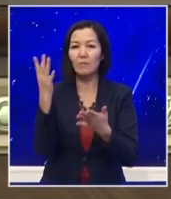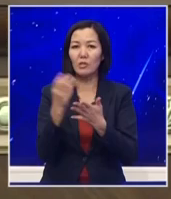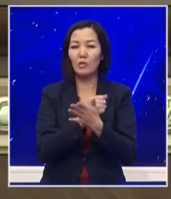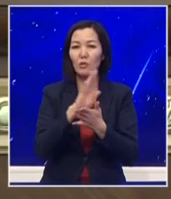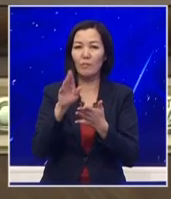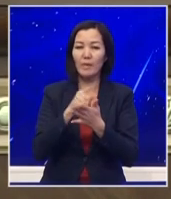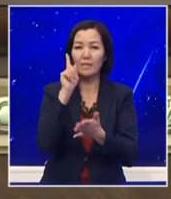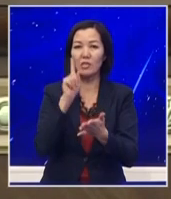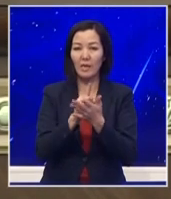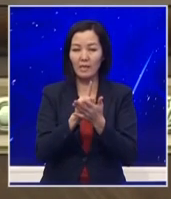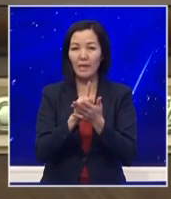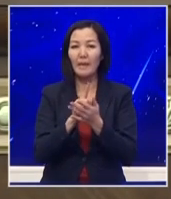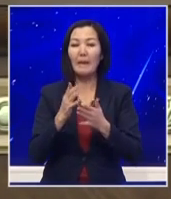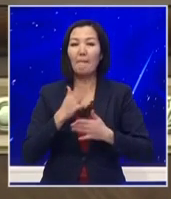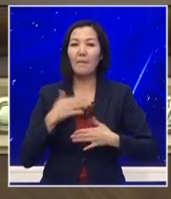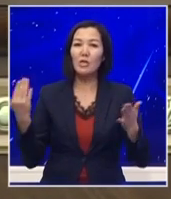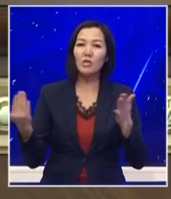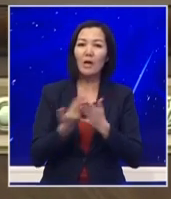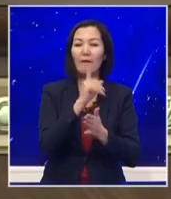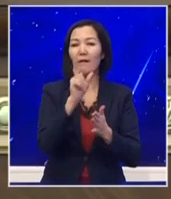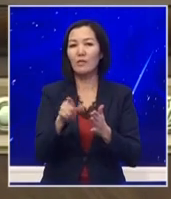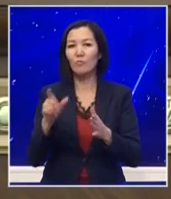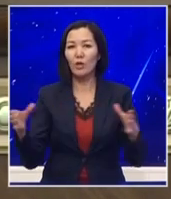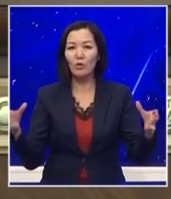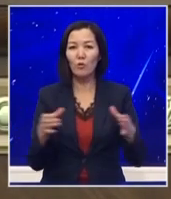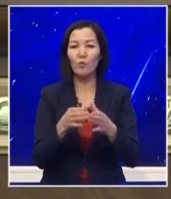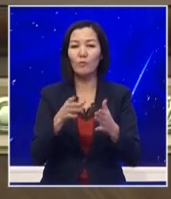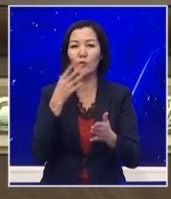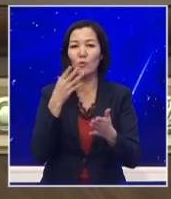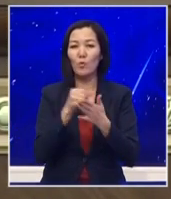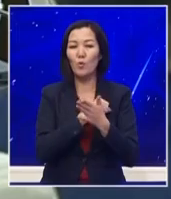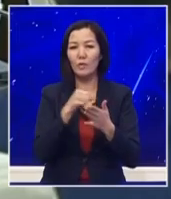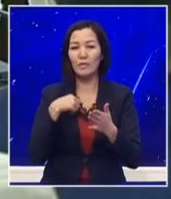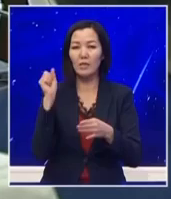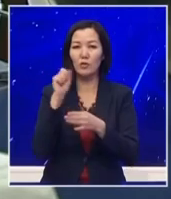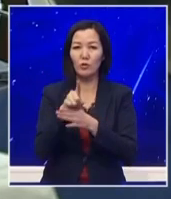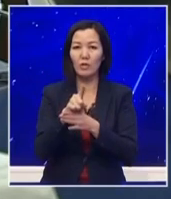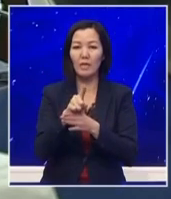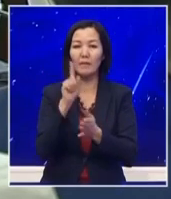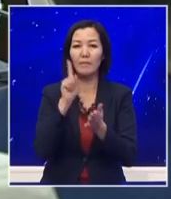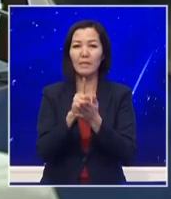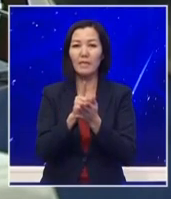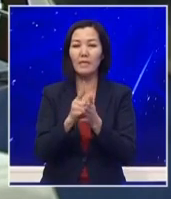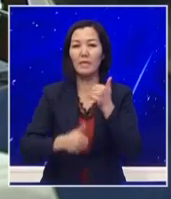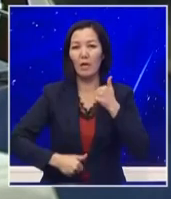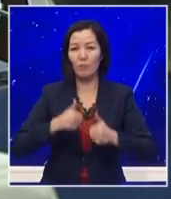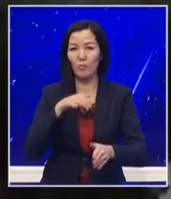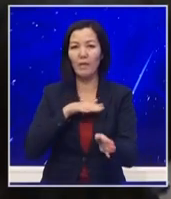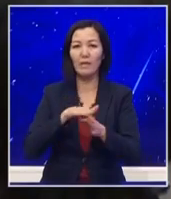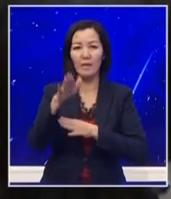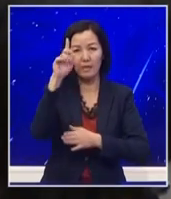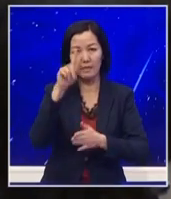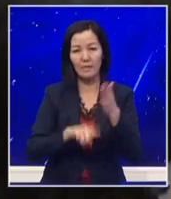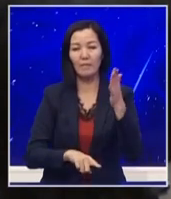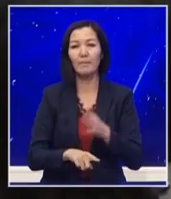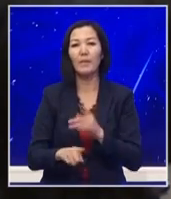шарты. Мен жаңарған депутаттық корпус өзіне жүктілген бұл міндеттерді абыроймен атқарады деп сенемін.